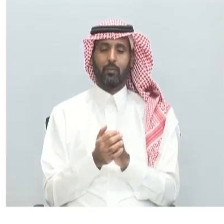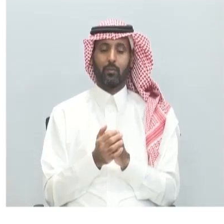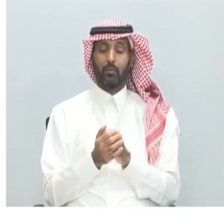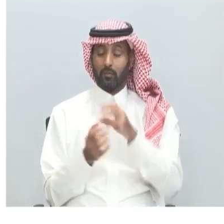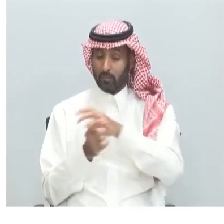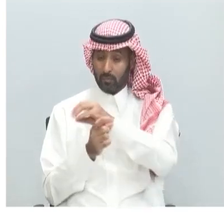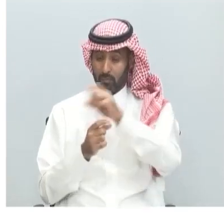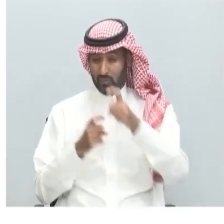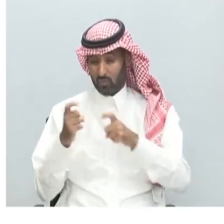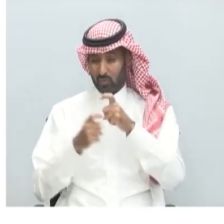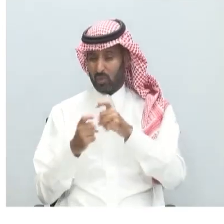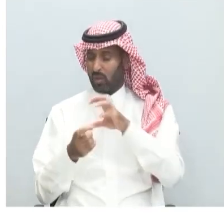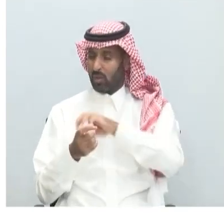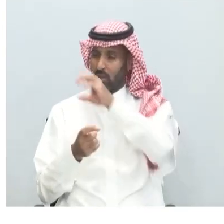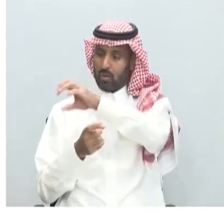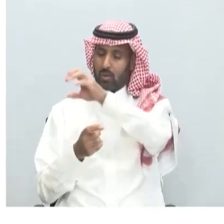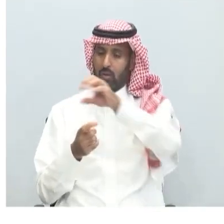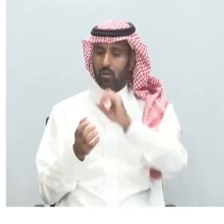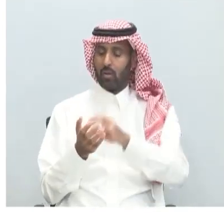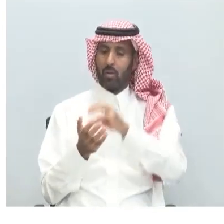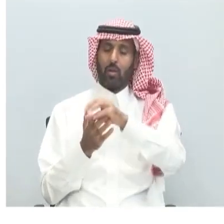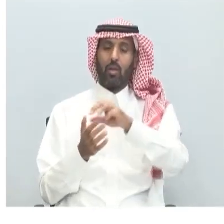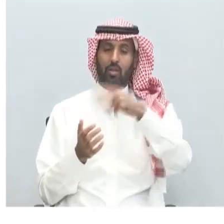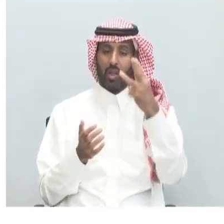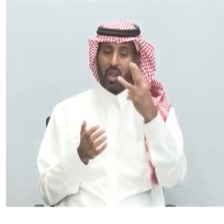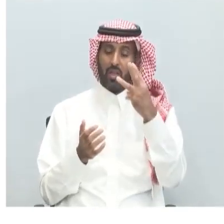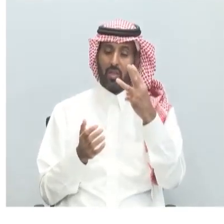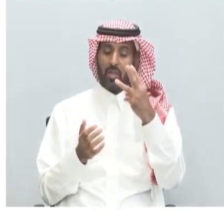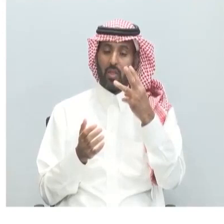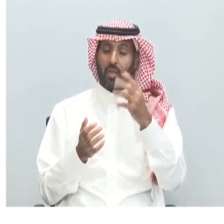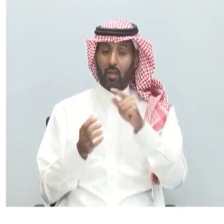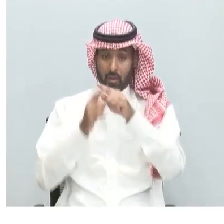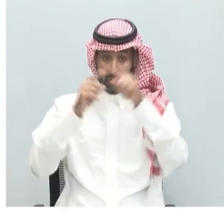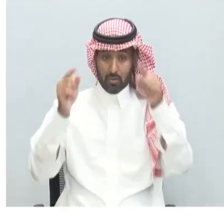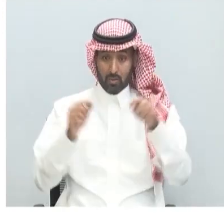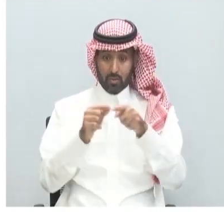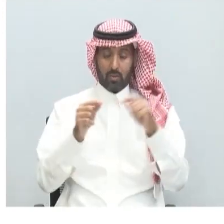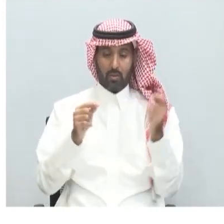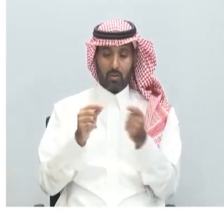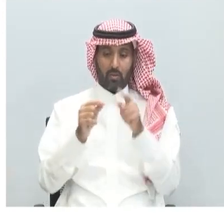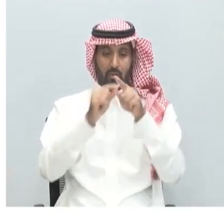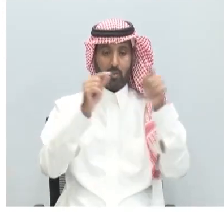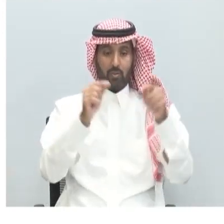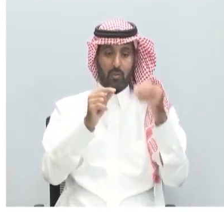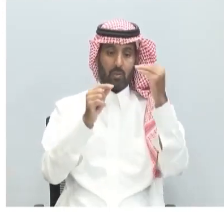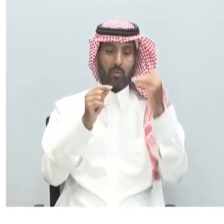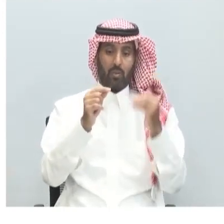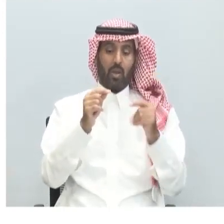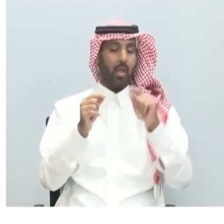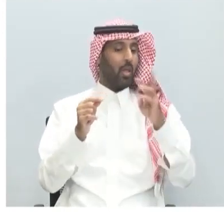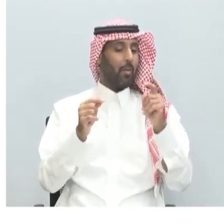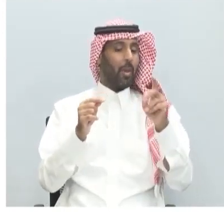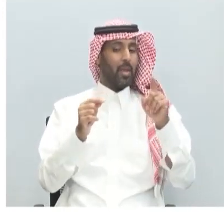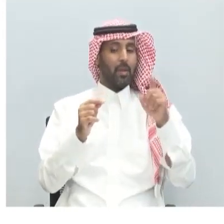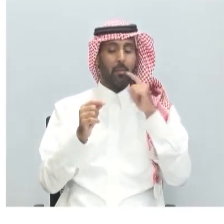التوزيع الالكتروني كيف سنقوم بالتوزيع لدي ثلاث طرق رسم المربعات مربعات المستويات الترميزه الالكتروني